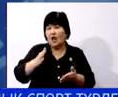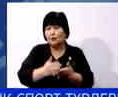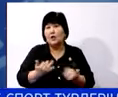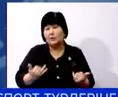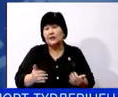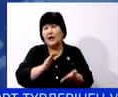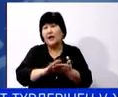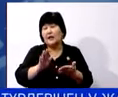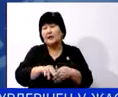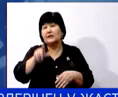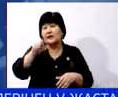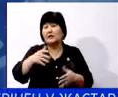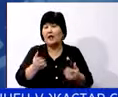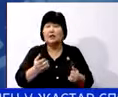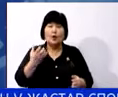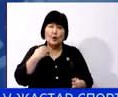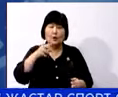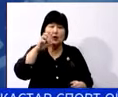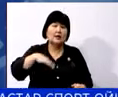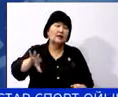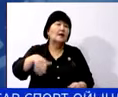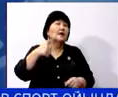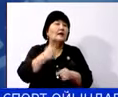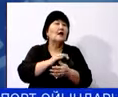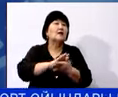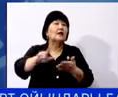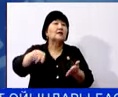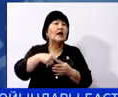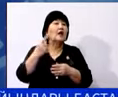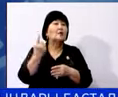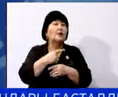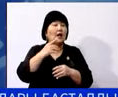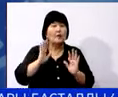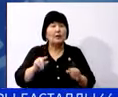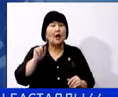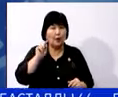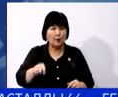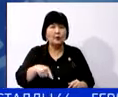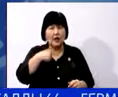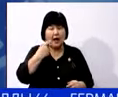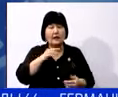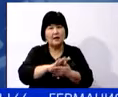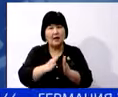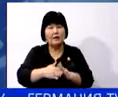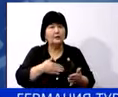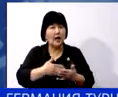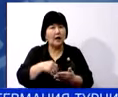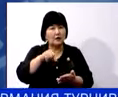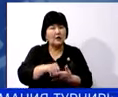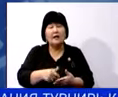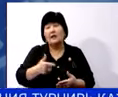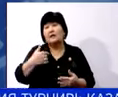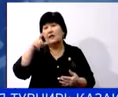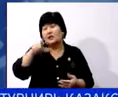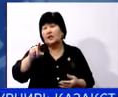Мәселен, тазалық сақшыларын алайық. Қызылорда еліміздегі ең таза қалалардың бірі дейміз, бірақ осы атты қалыптастыруға атсалысып жүрген жайдарлы